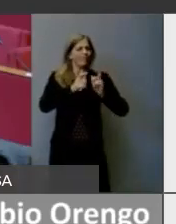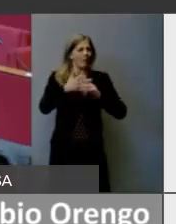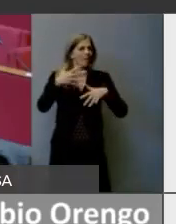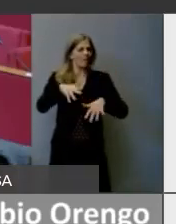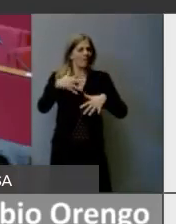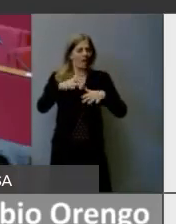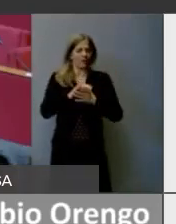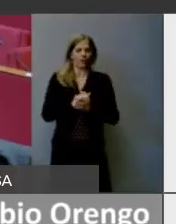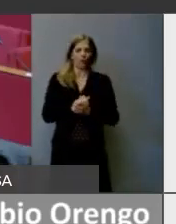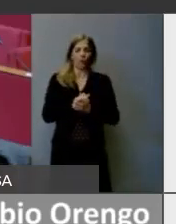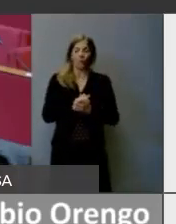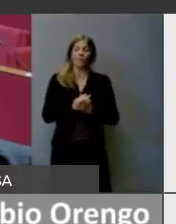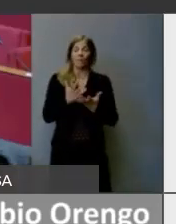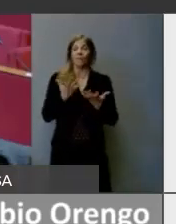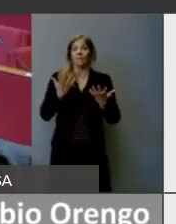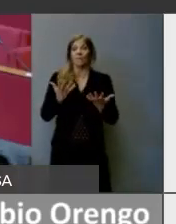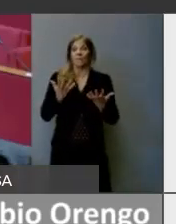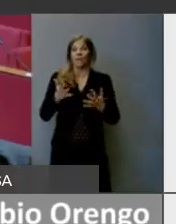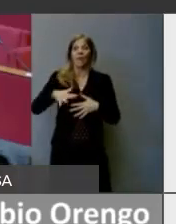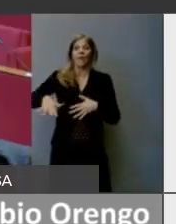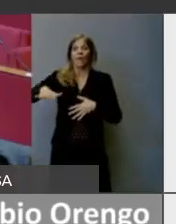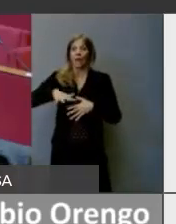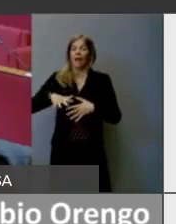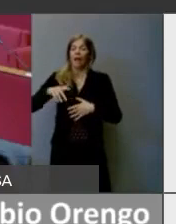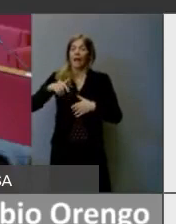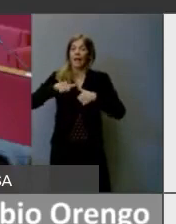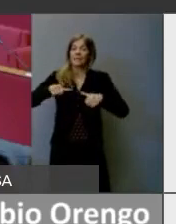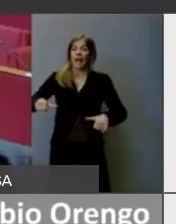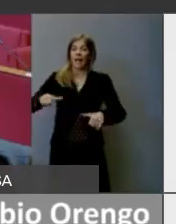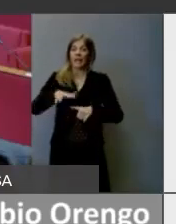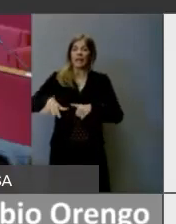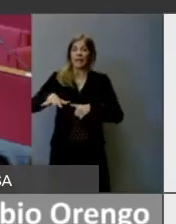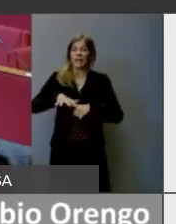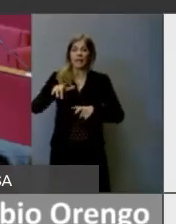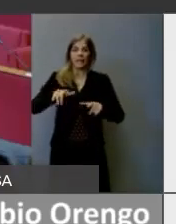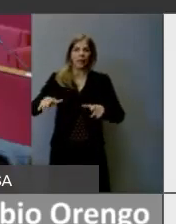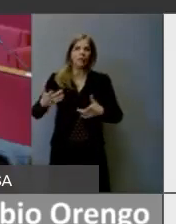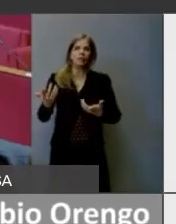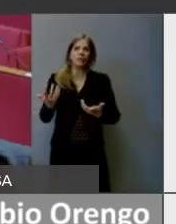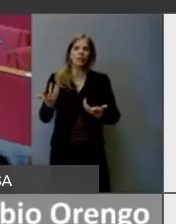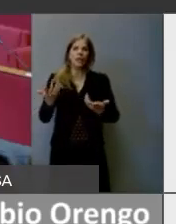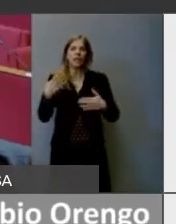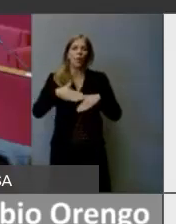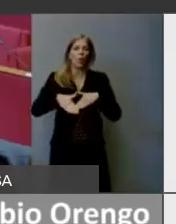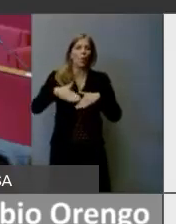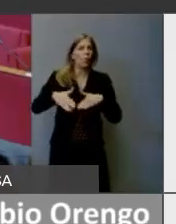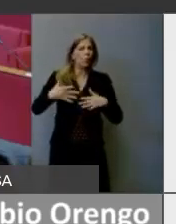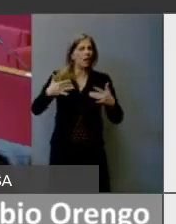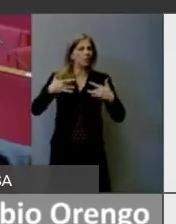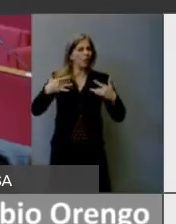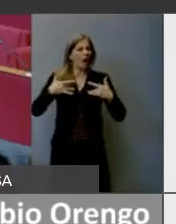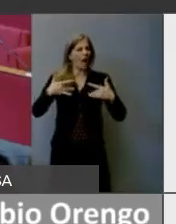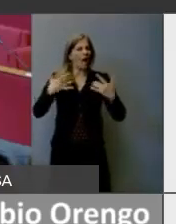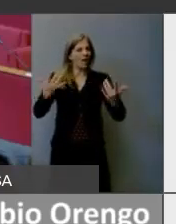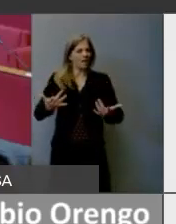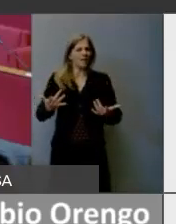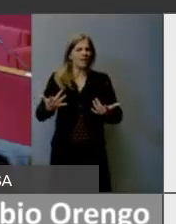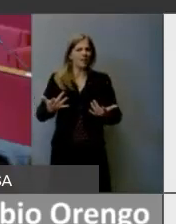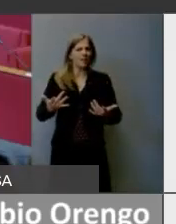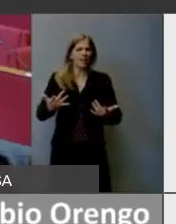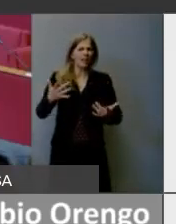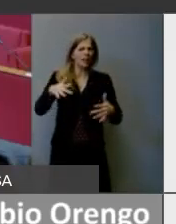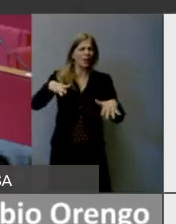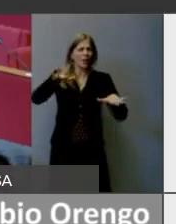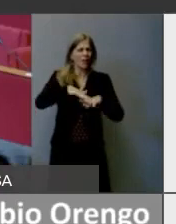un desiderata dei residenti del quartiere che usufruiscono di un giardino che molto spesso ha creato problematiche al belvedere